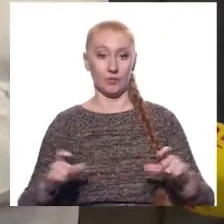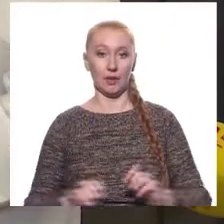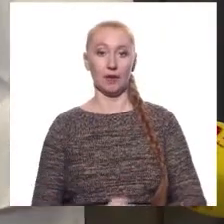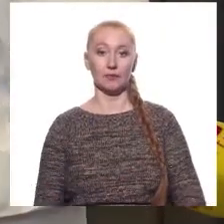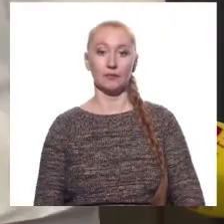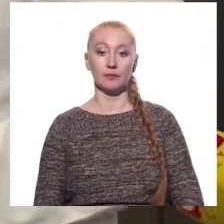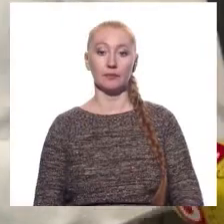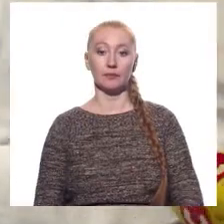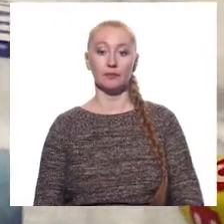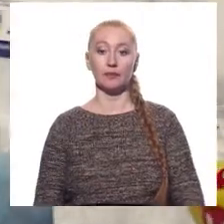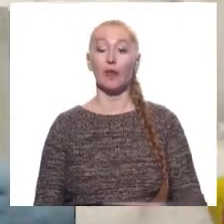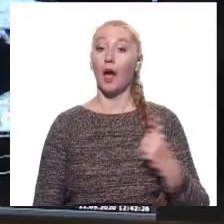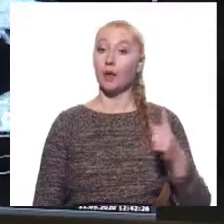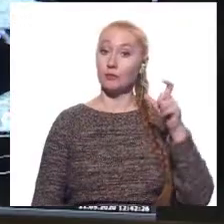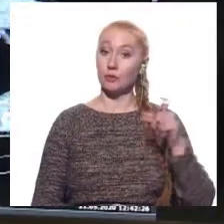госпіталь.